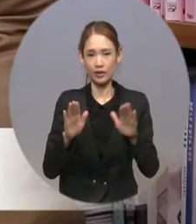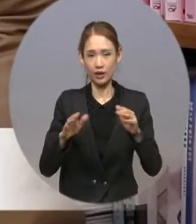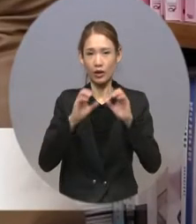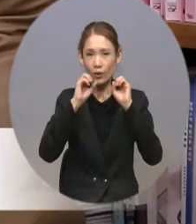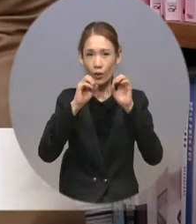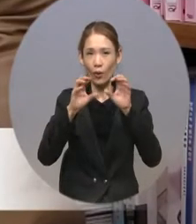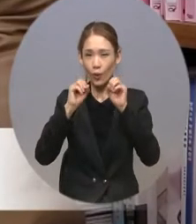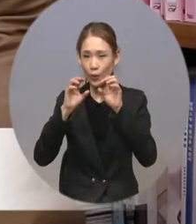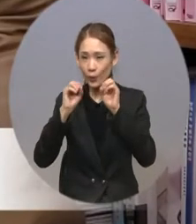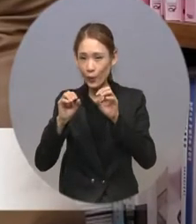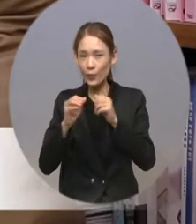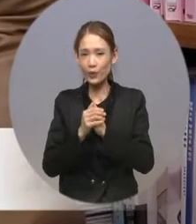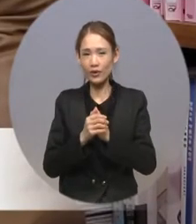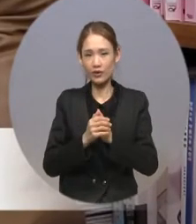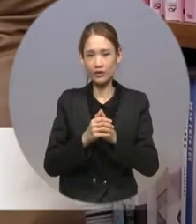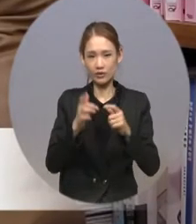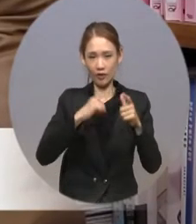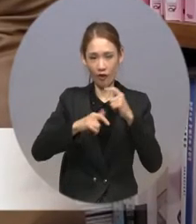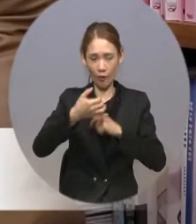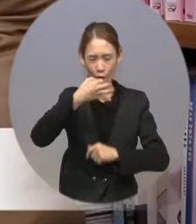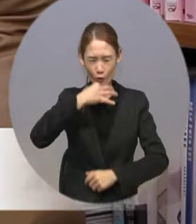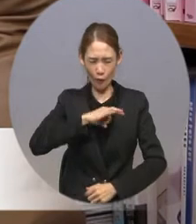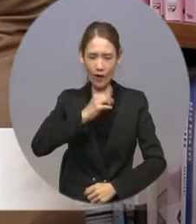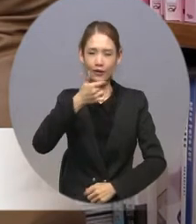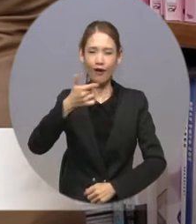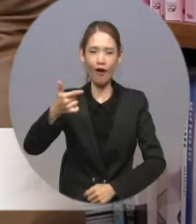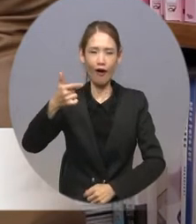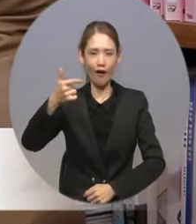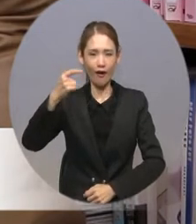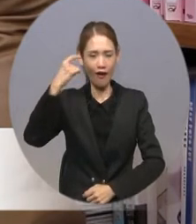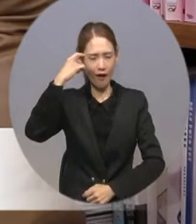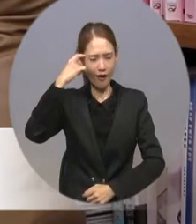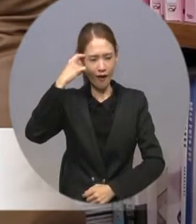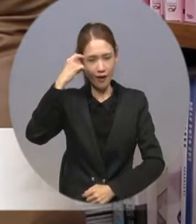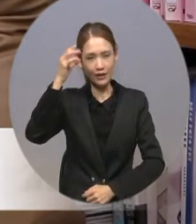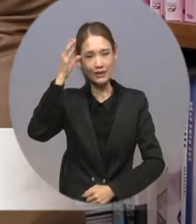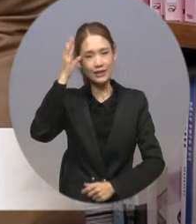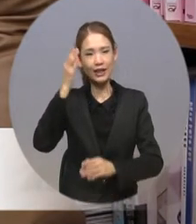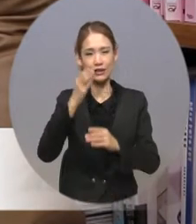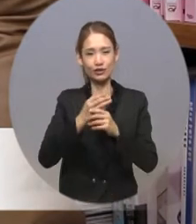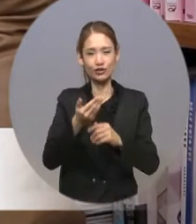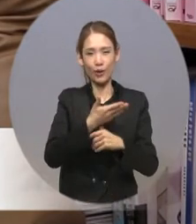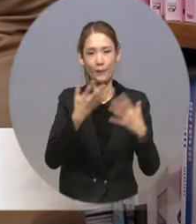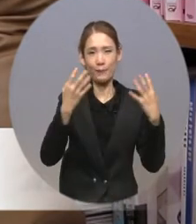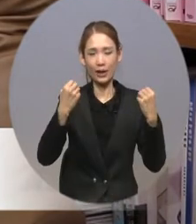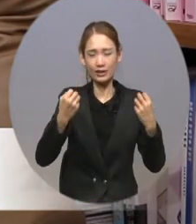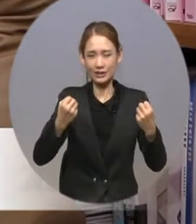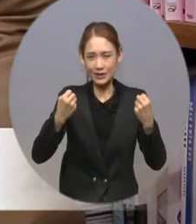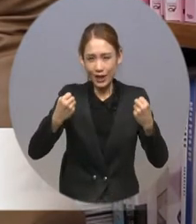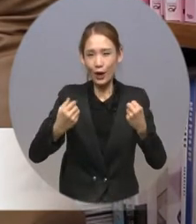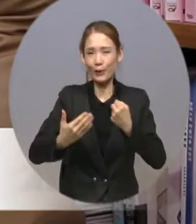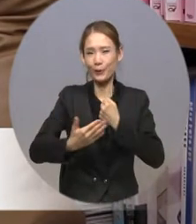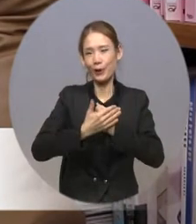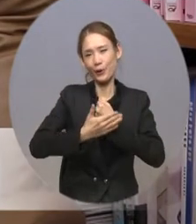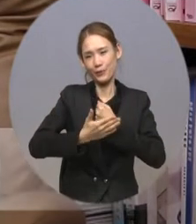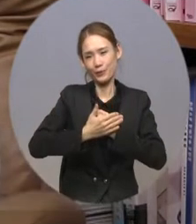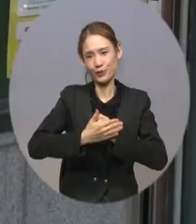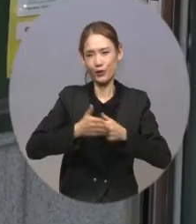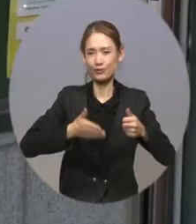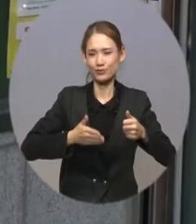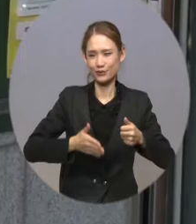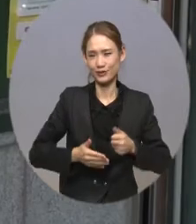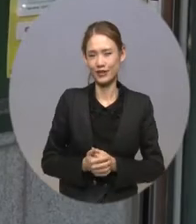홍보가 많은 효과가 있을 것으로 기대됩니다. 여러분들의 많은 협력